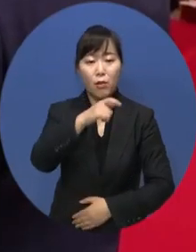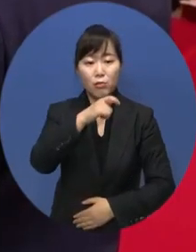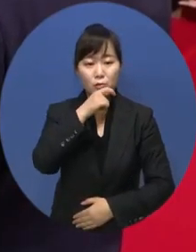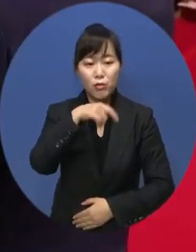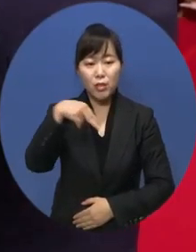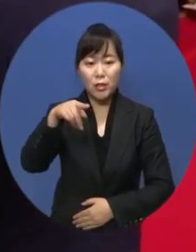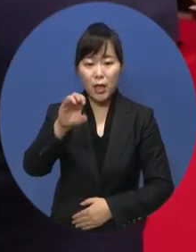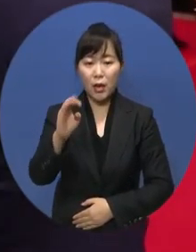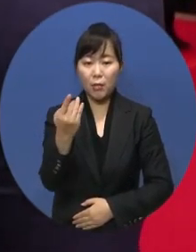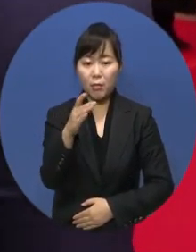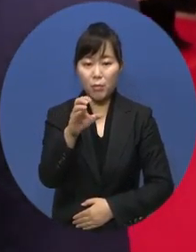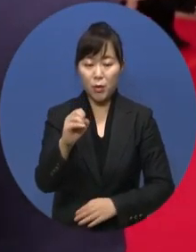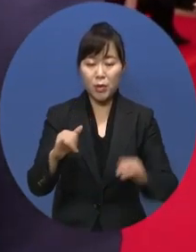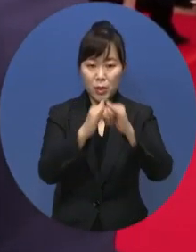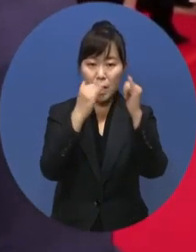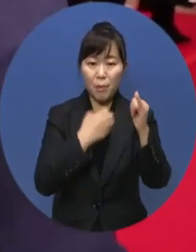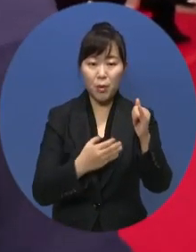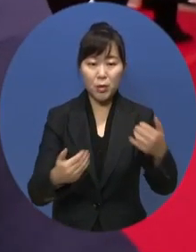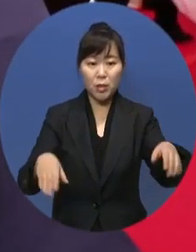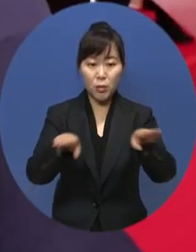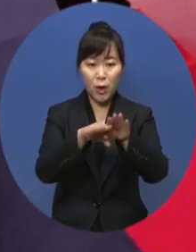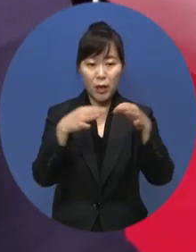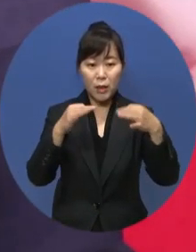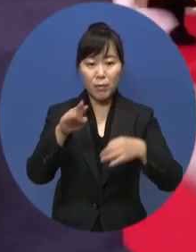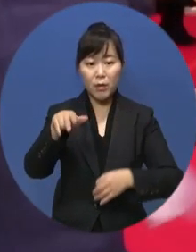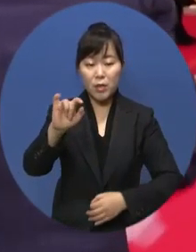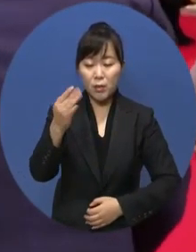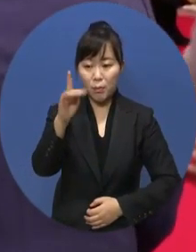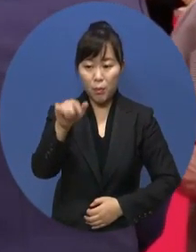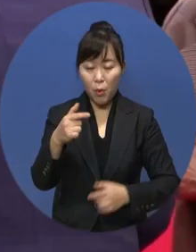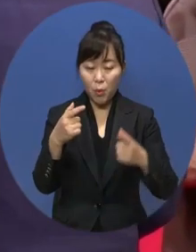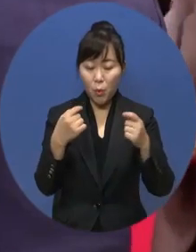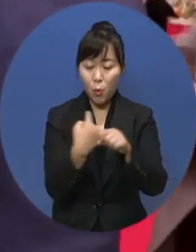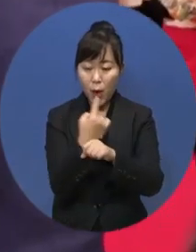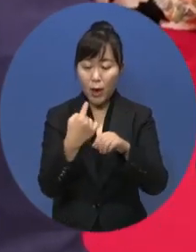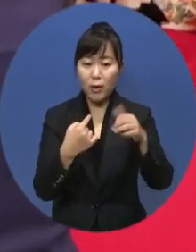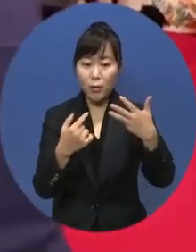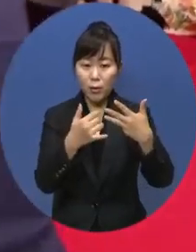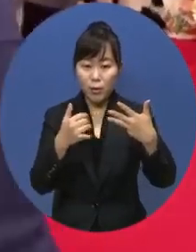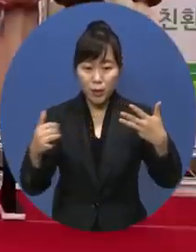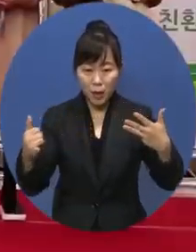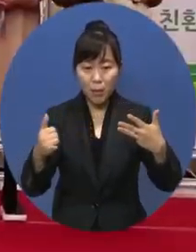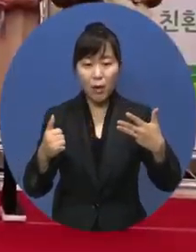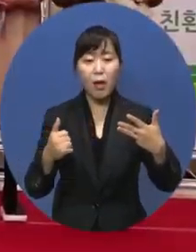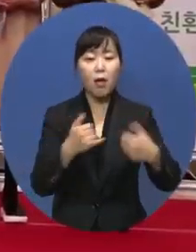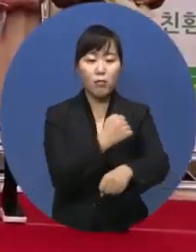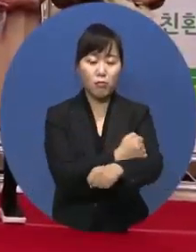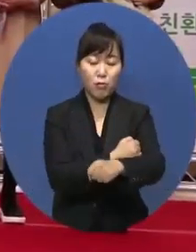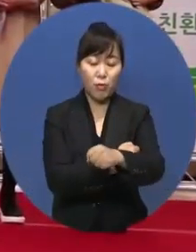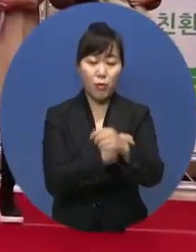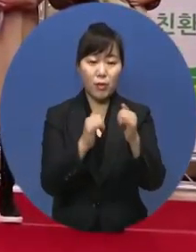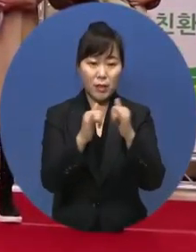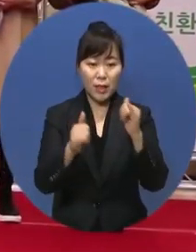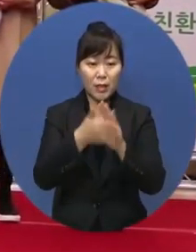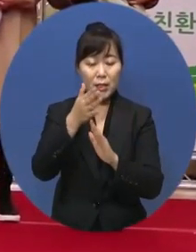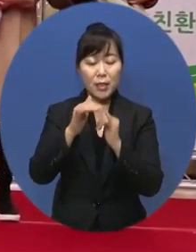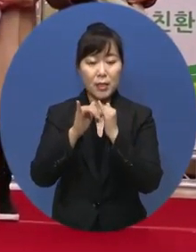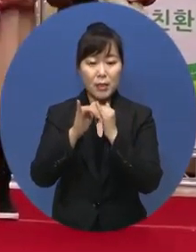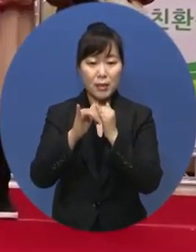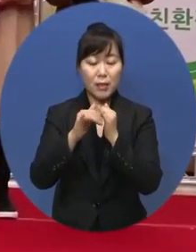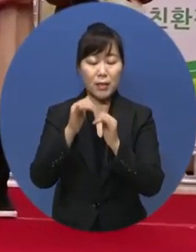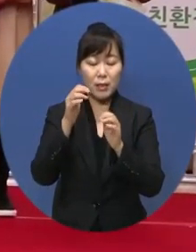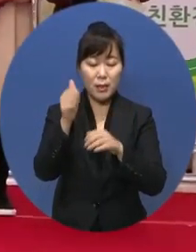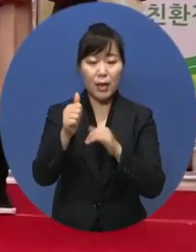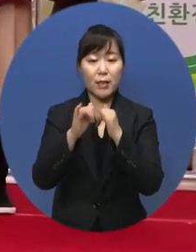쌍봉 사회복지관 김진복 대리 등 8명의 복지 유공자들이 시장 표창을